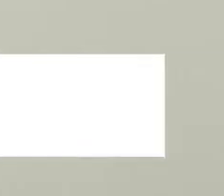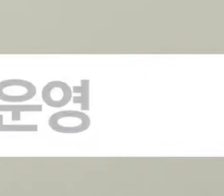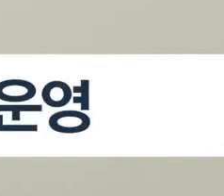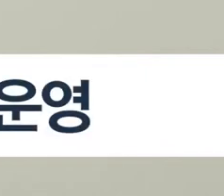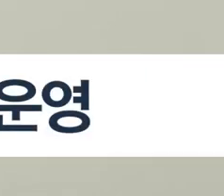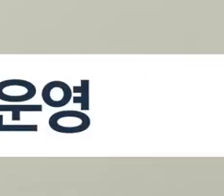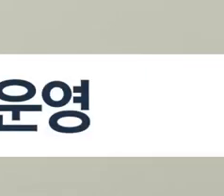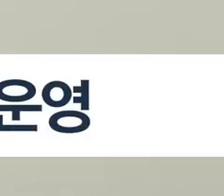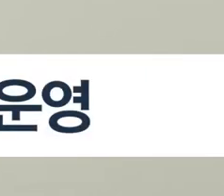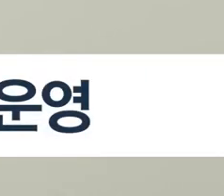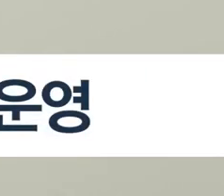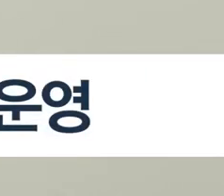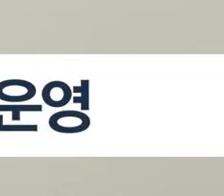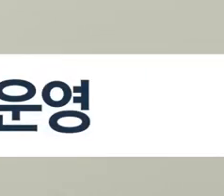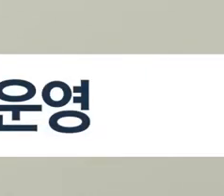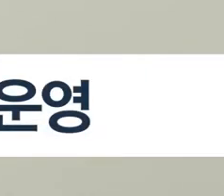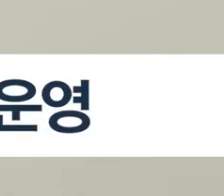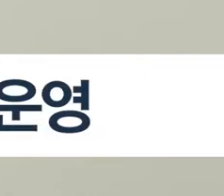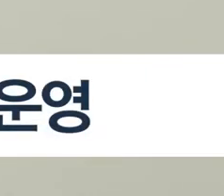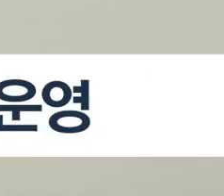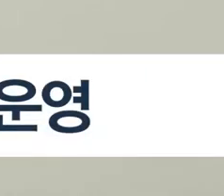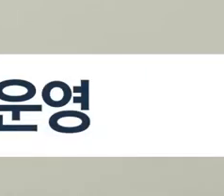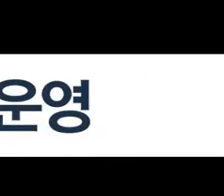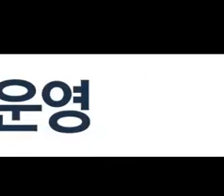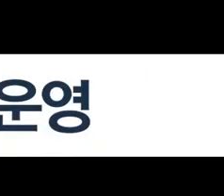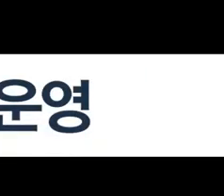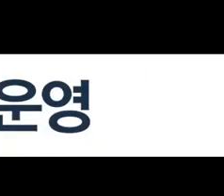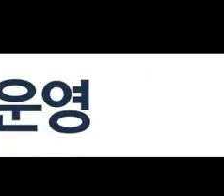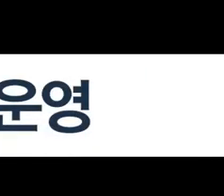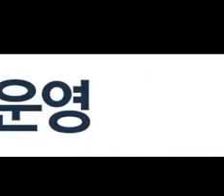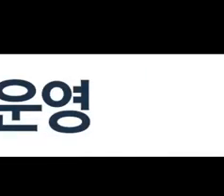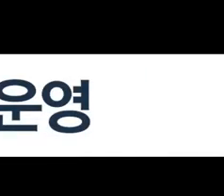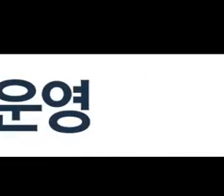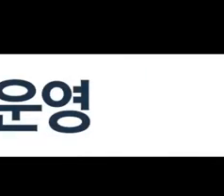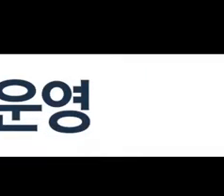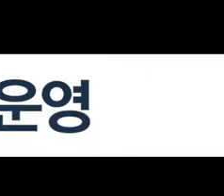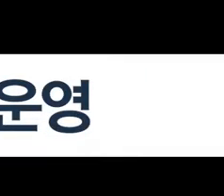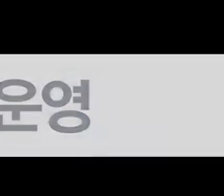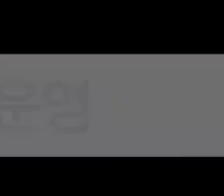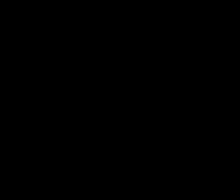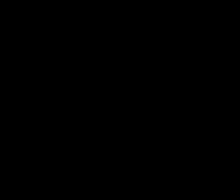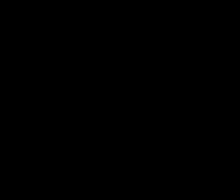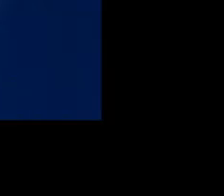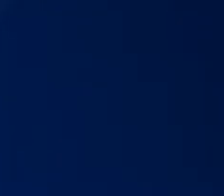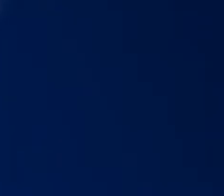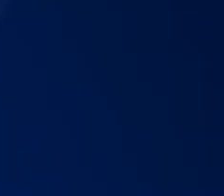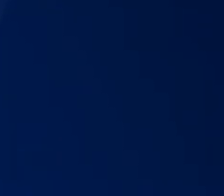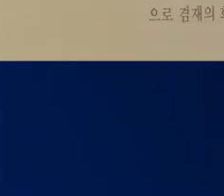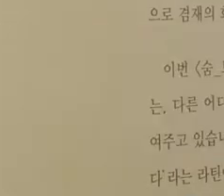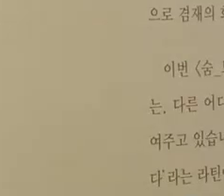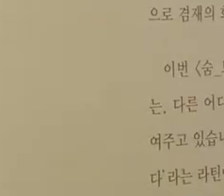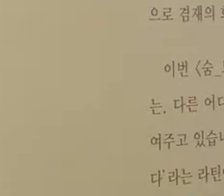강서 청년들의 거점 공간인 청년에서 AI VR 면접 체험실을 운영합니다.